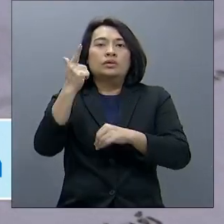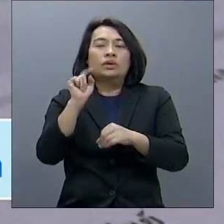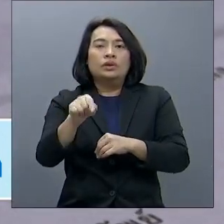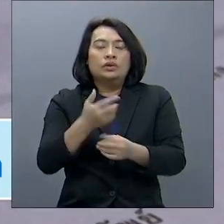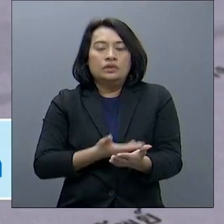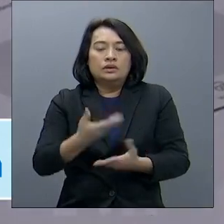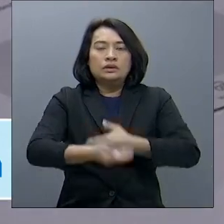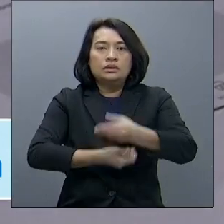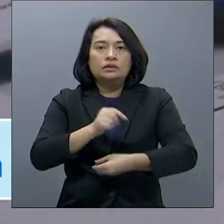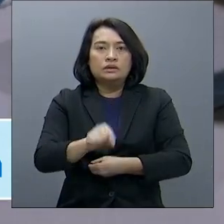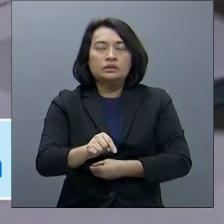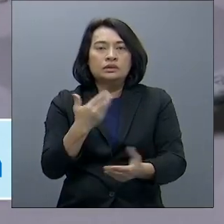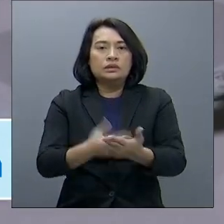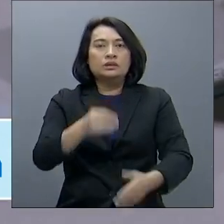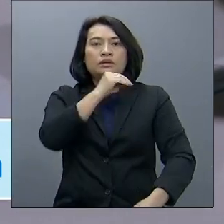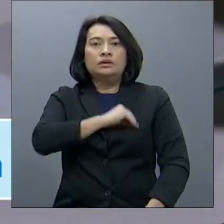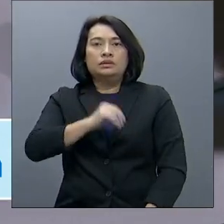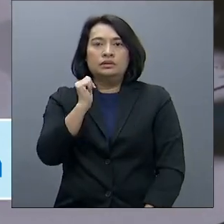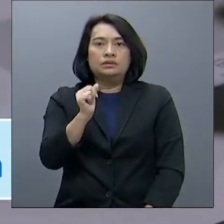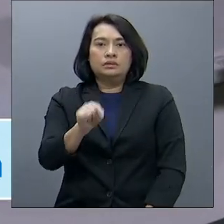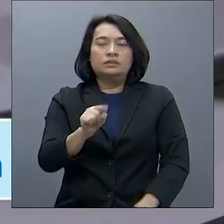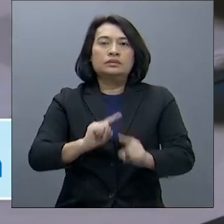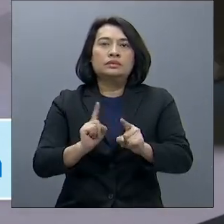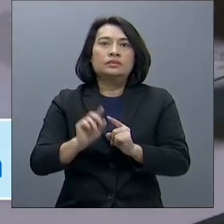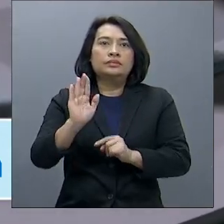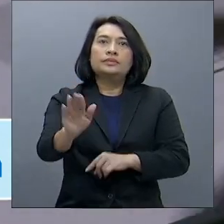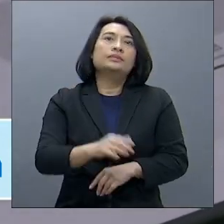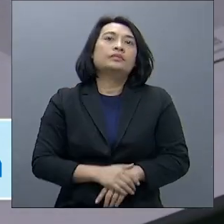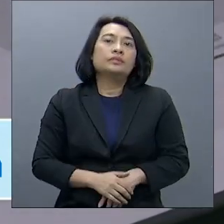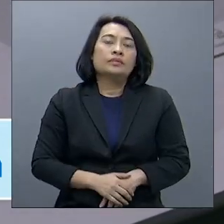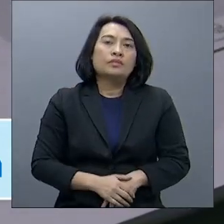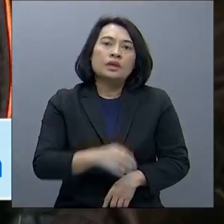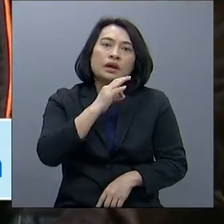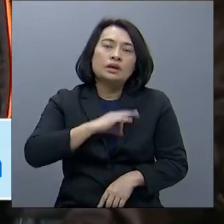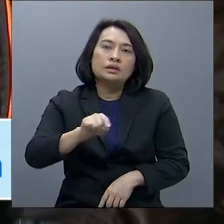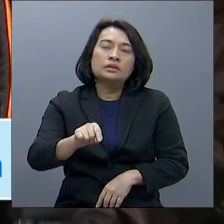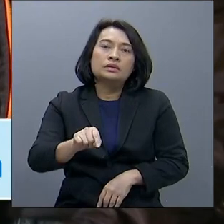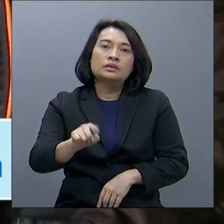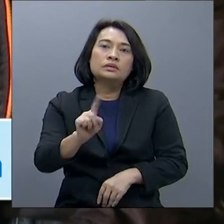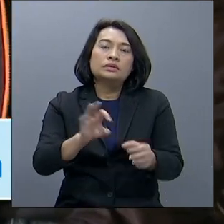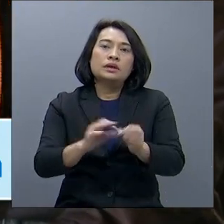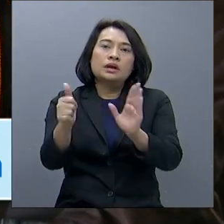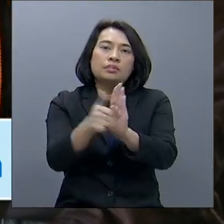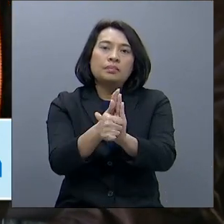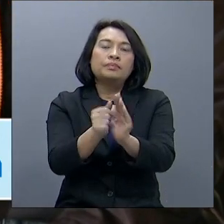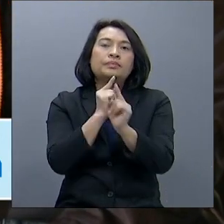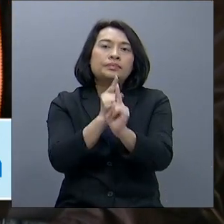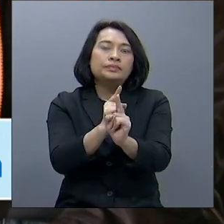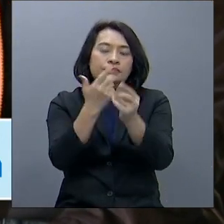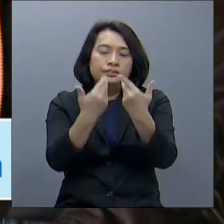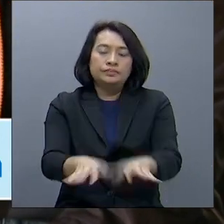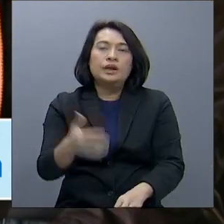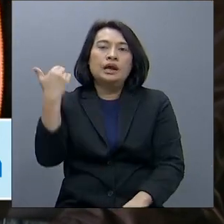กองทุนให้ผลกำไรสูงมากผู้เสียหายกดถูกใจเพจเอาไว้นะคะหลังจากนั้นค่ะจู่ๆก็มีแอด